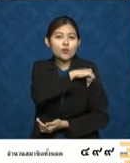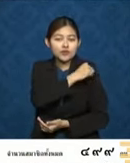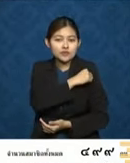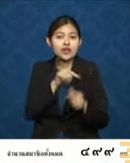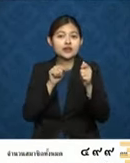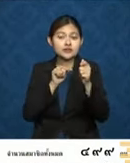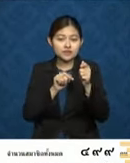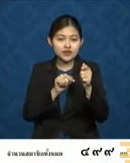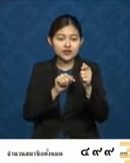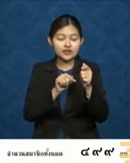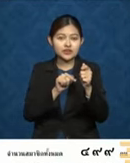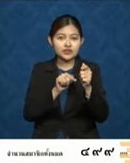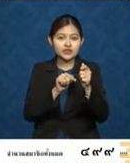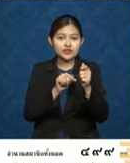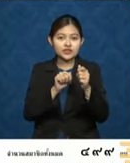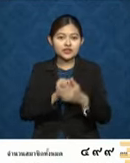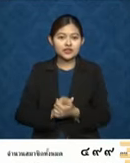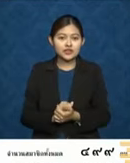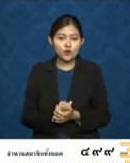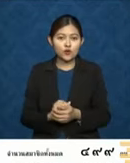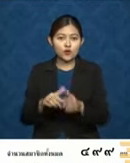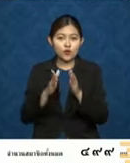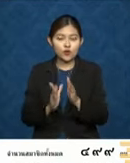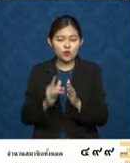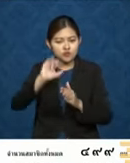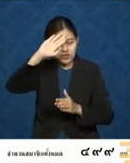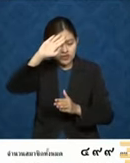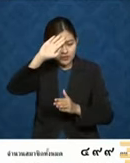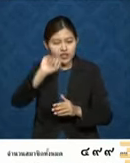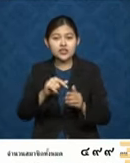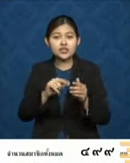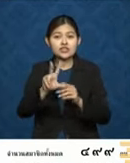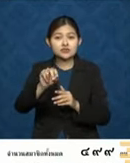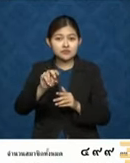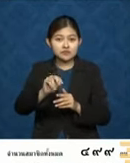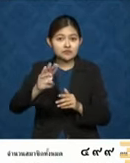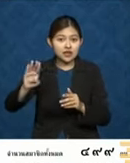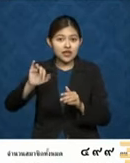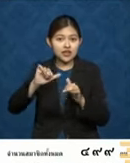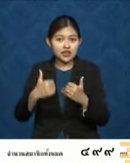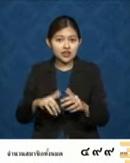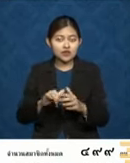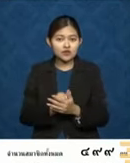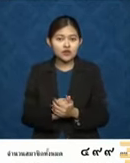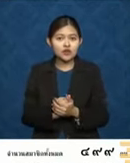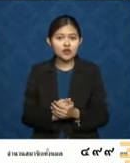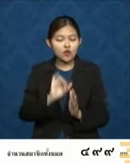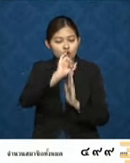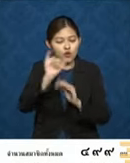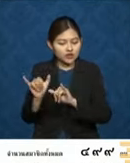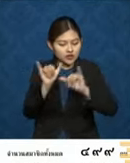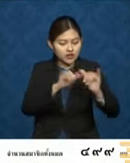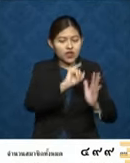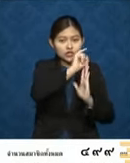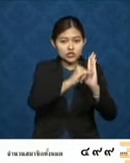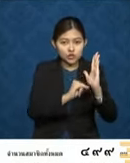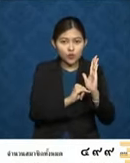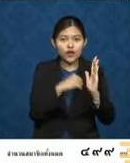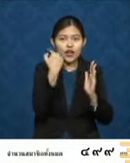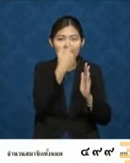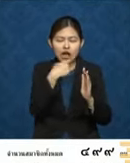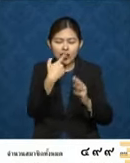นี่นะครับรับคนป่วย 30บาทแล้วย้ายคนป่วยไปที่โรงพาบาลจังหวัดนะครับคนร้อง